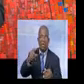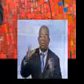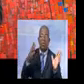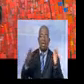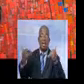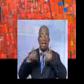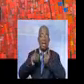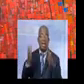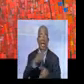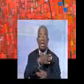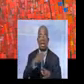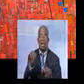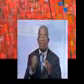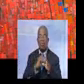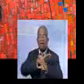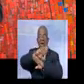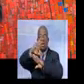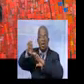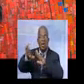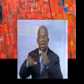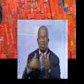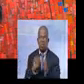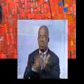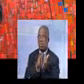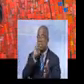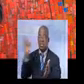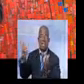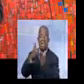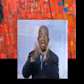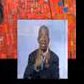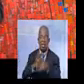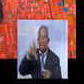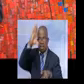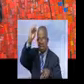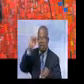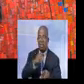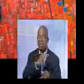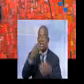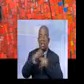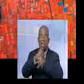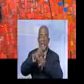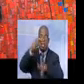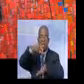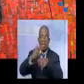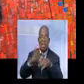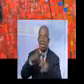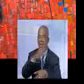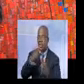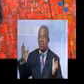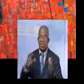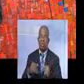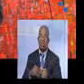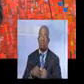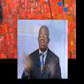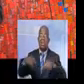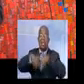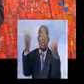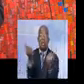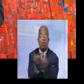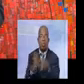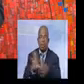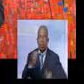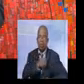explicitement les notions de respect des droits de l'homme et des libertés publiques. La création d'un état-major général des armées, du